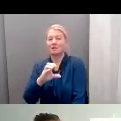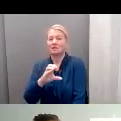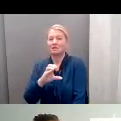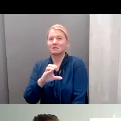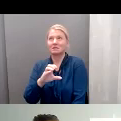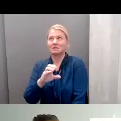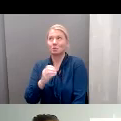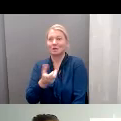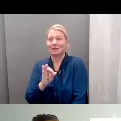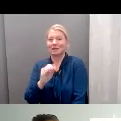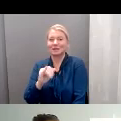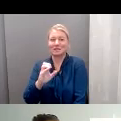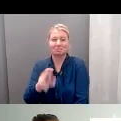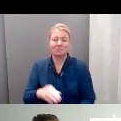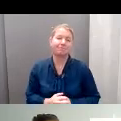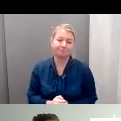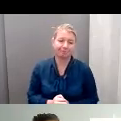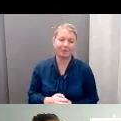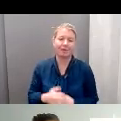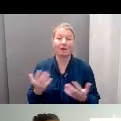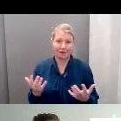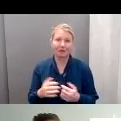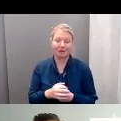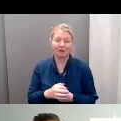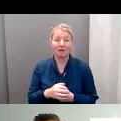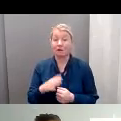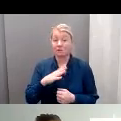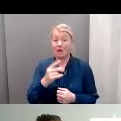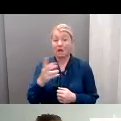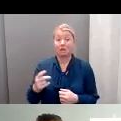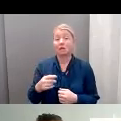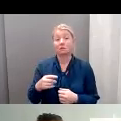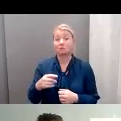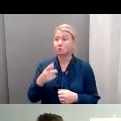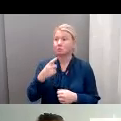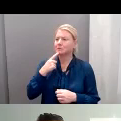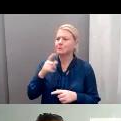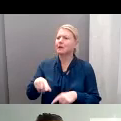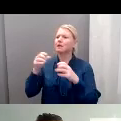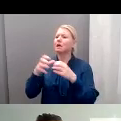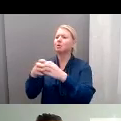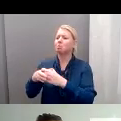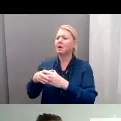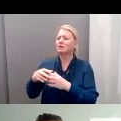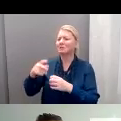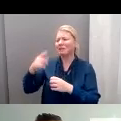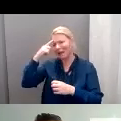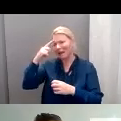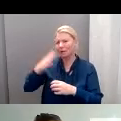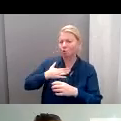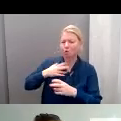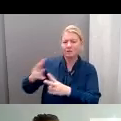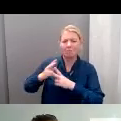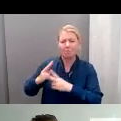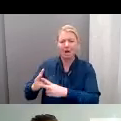Vissa har sagt att de har försökt hitta grupper med likasinnade och det har varit både online, Facebookgrupper